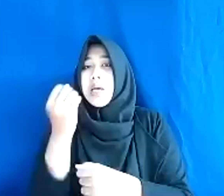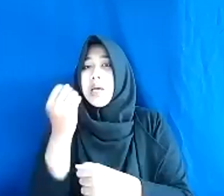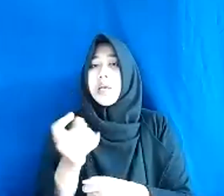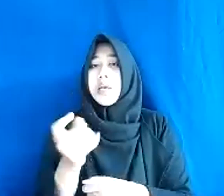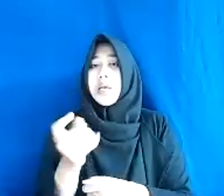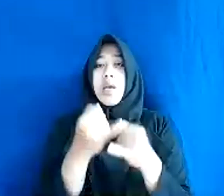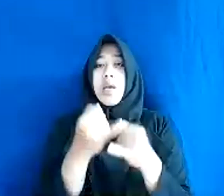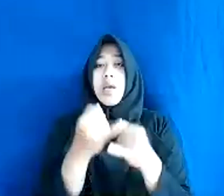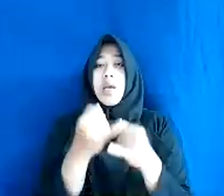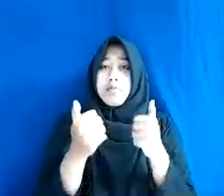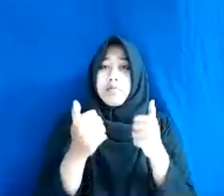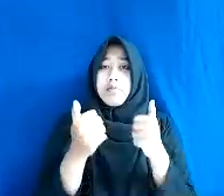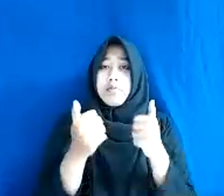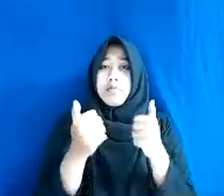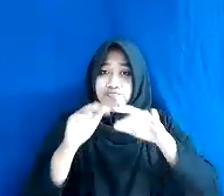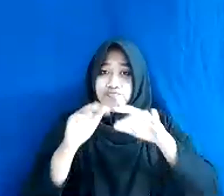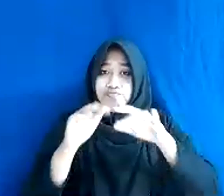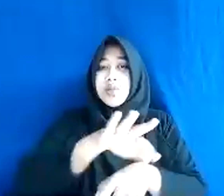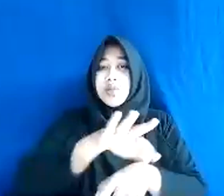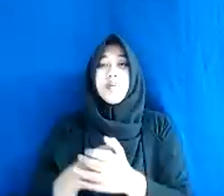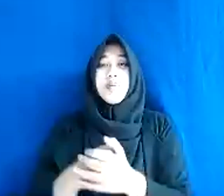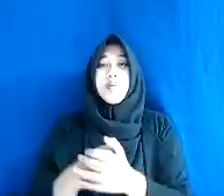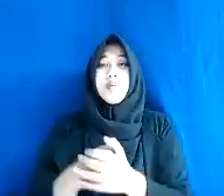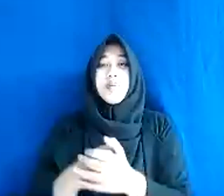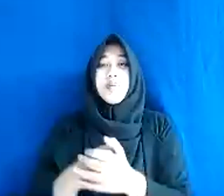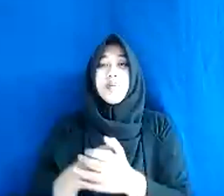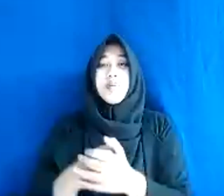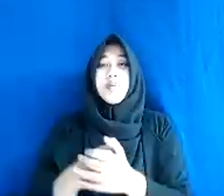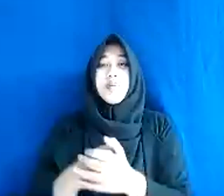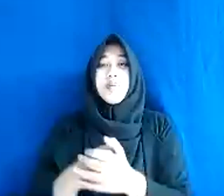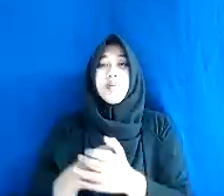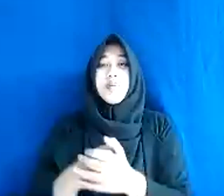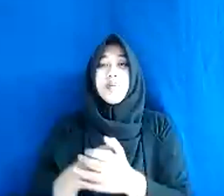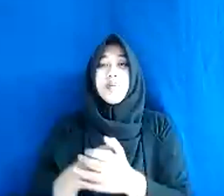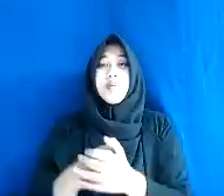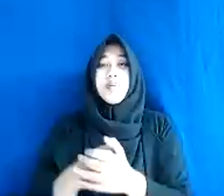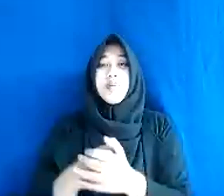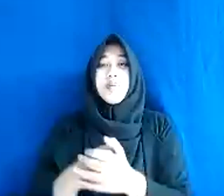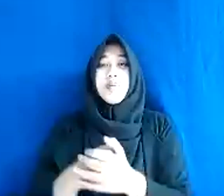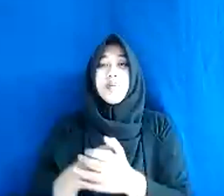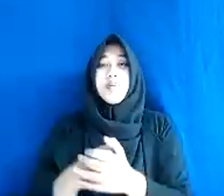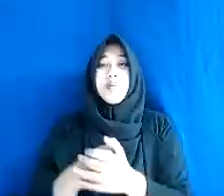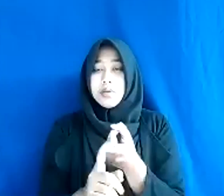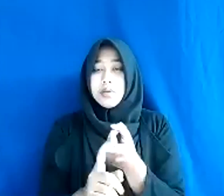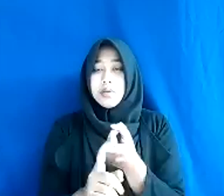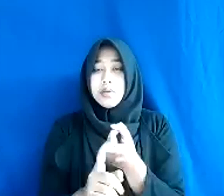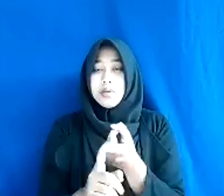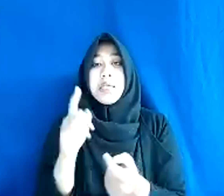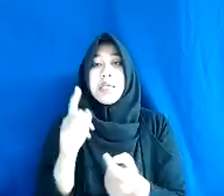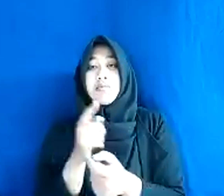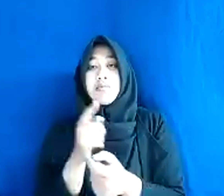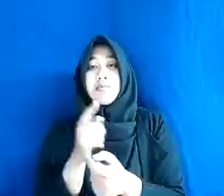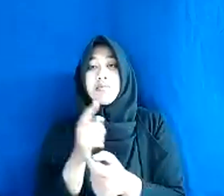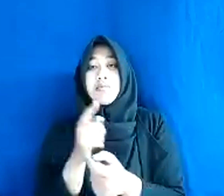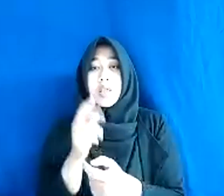Ibu, kepada semua pemirsa, ini tadi karena beliaunya Ibu Profesor Sri